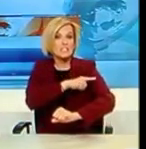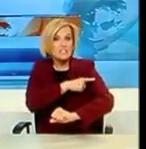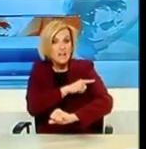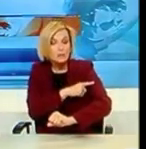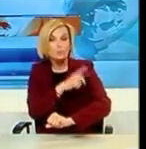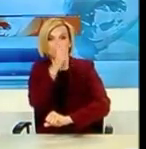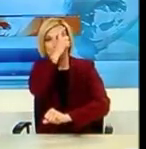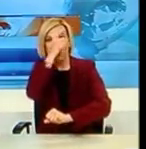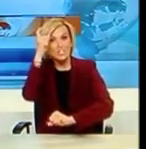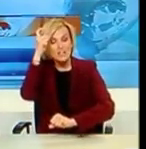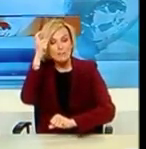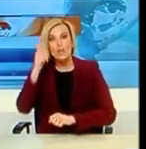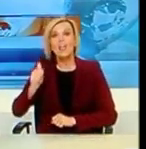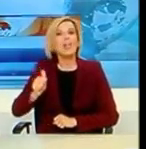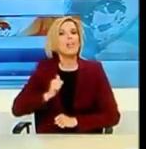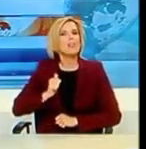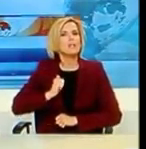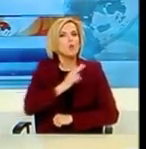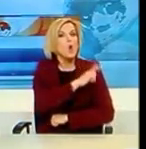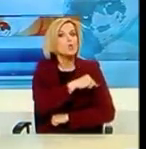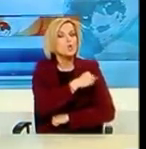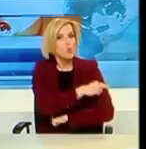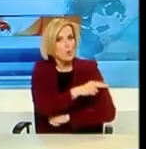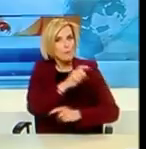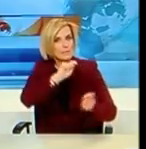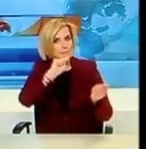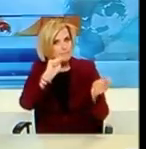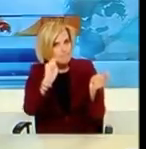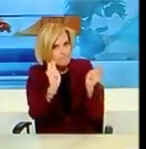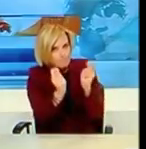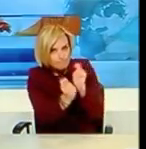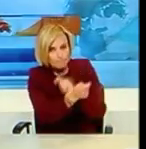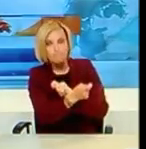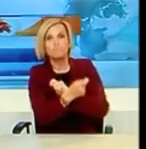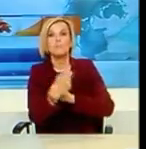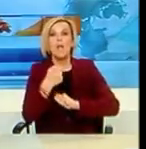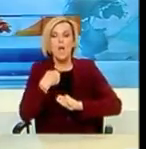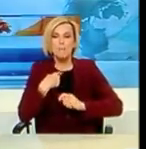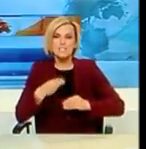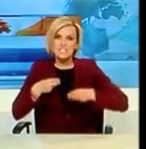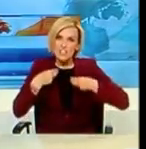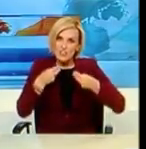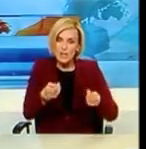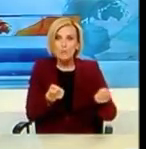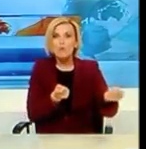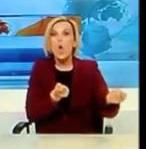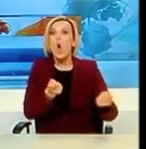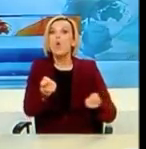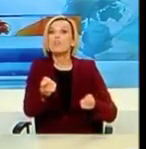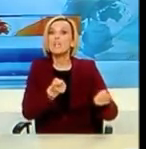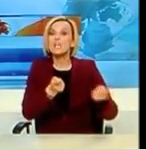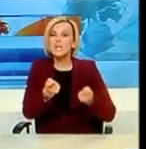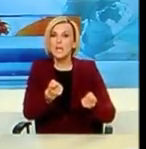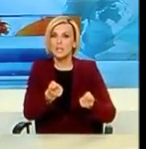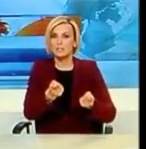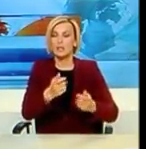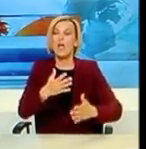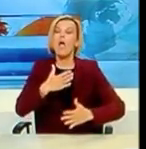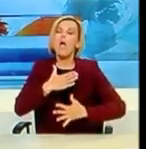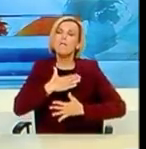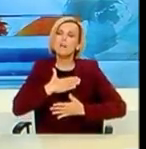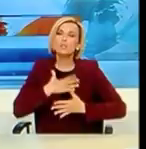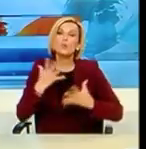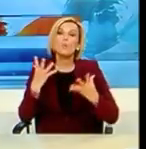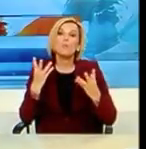Ο ιδιωτικός τομέας λειτουργεί υπό την απόλυτη καθοδήγηση του Υπουργείου Υγείας. Ευχαριστώ από